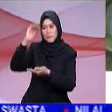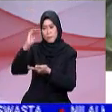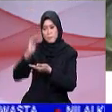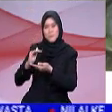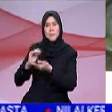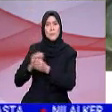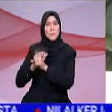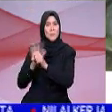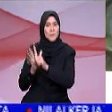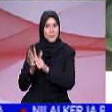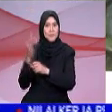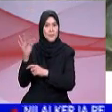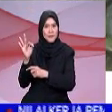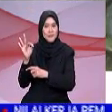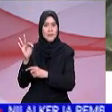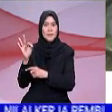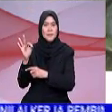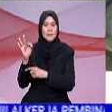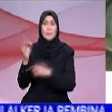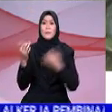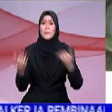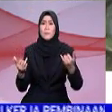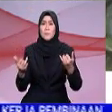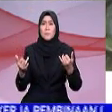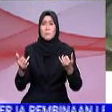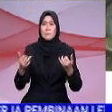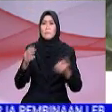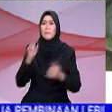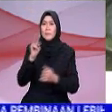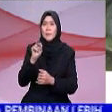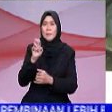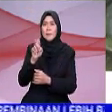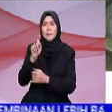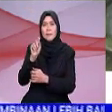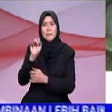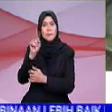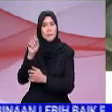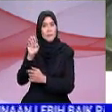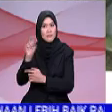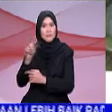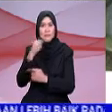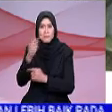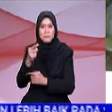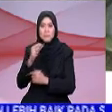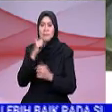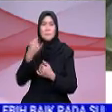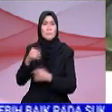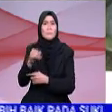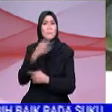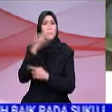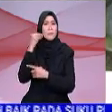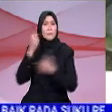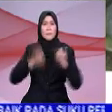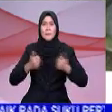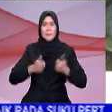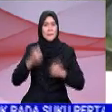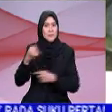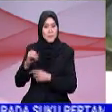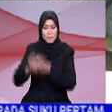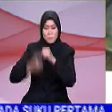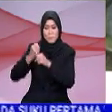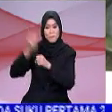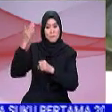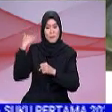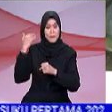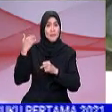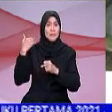COVID-19. Kalau kita melihat rata-rata netizen dan sebagainya merasakan mereka tidak dapat pulang raya dan sebagainya pada tahun lepas dan